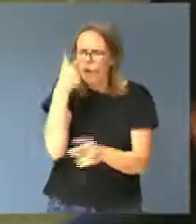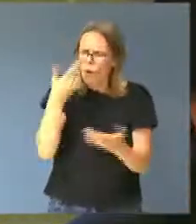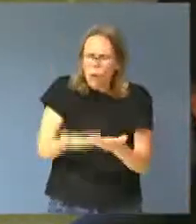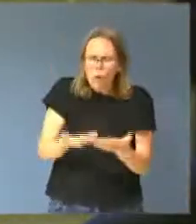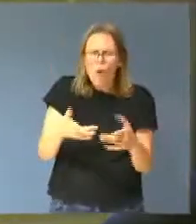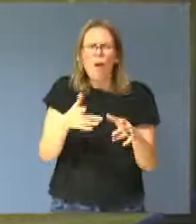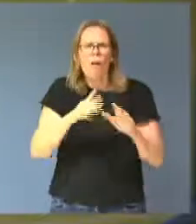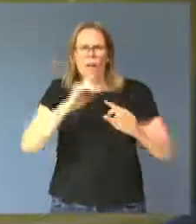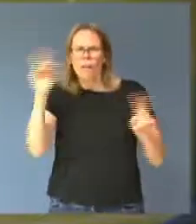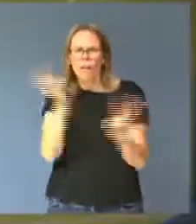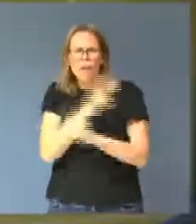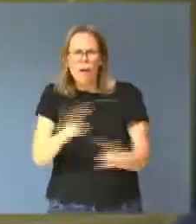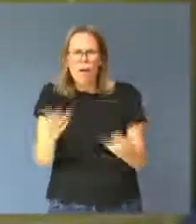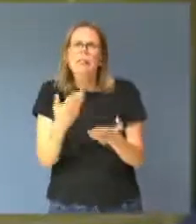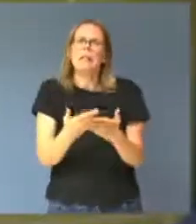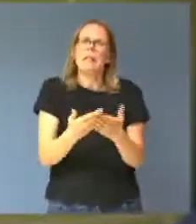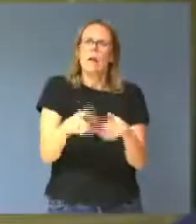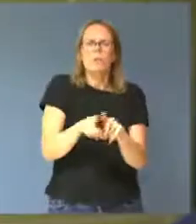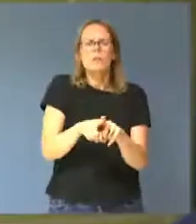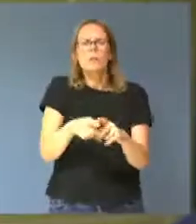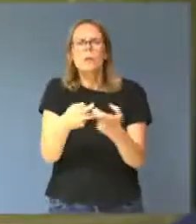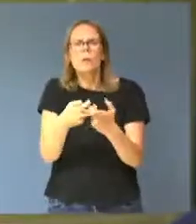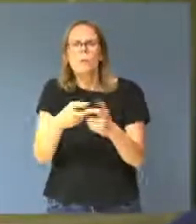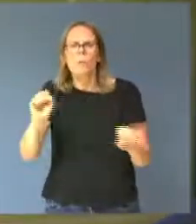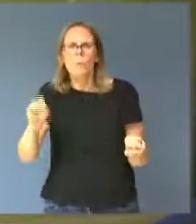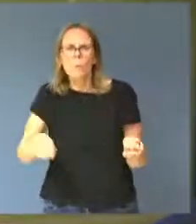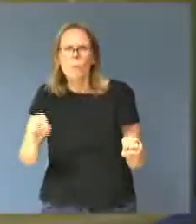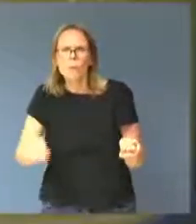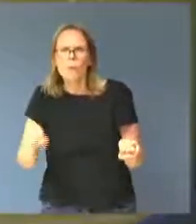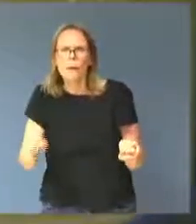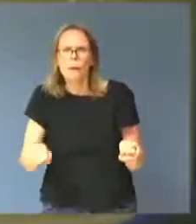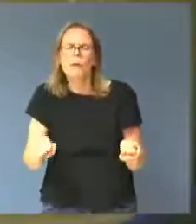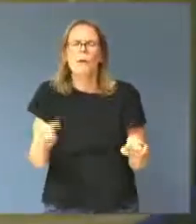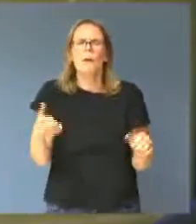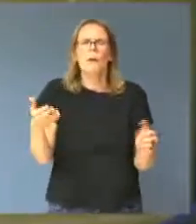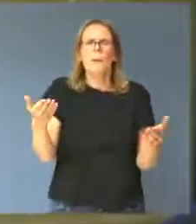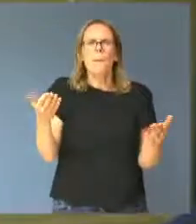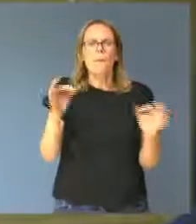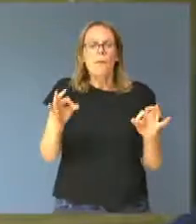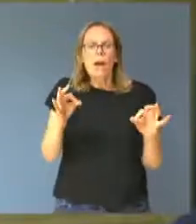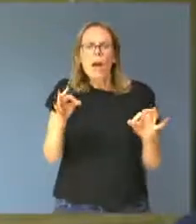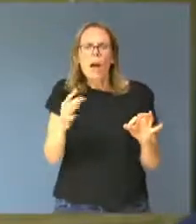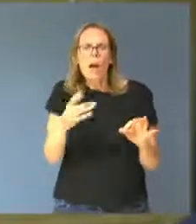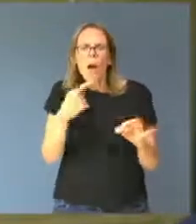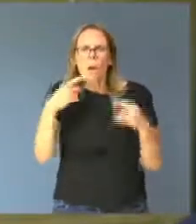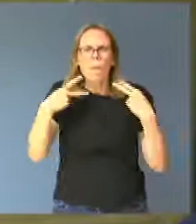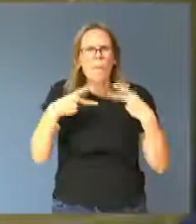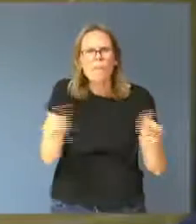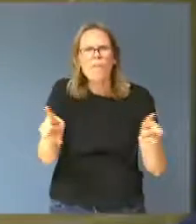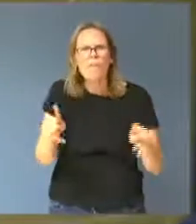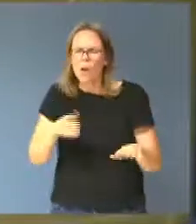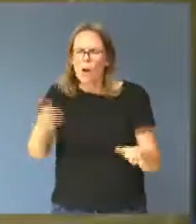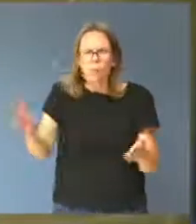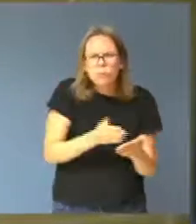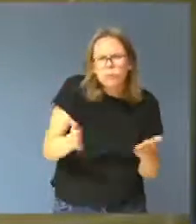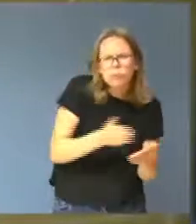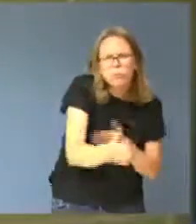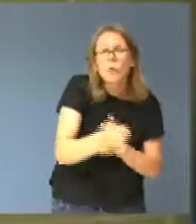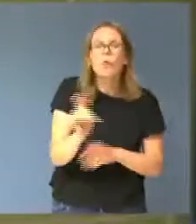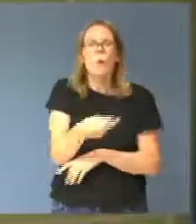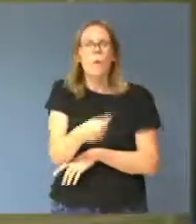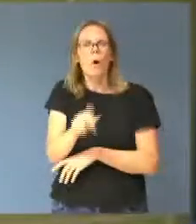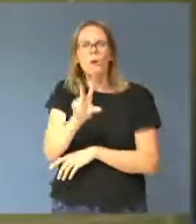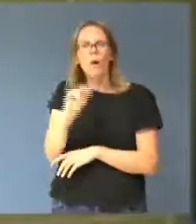respectent pas les droits des piétons et par ailleurs dépassent très largement en ville la limite réglementaire, c'est de 30